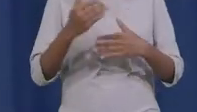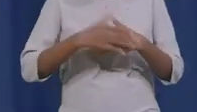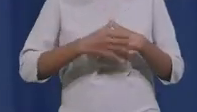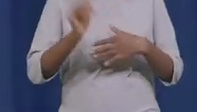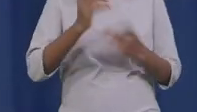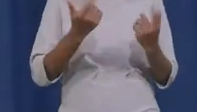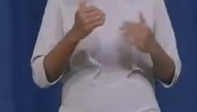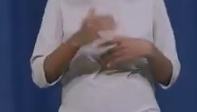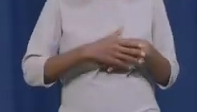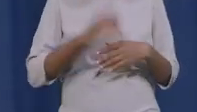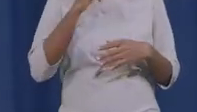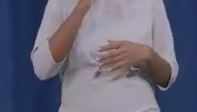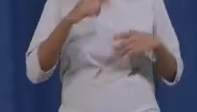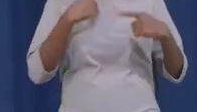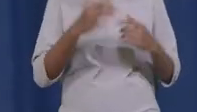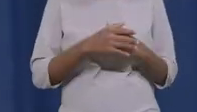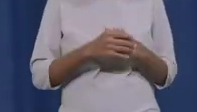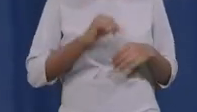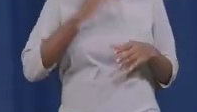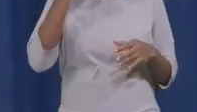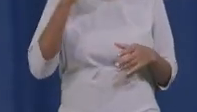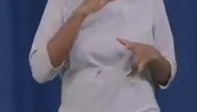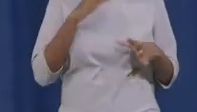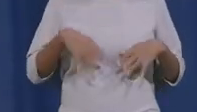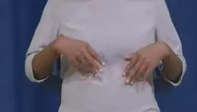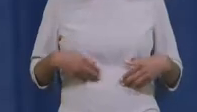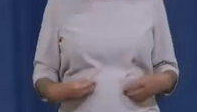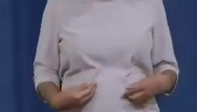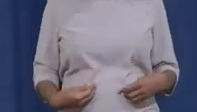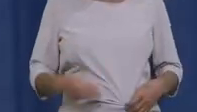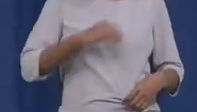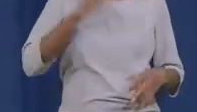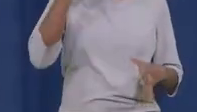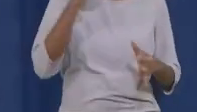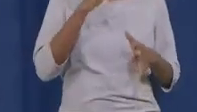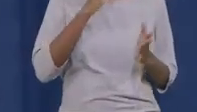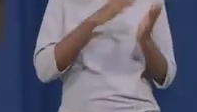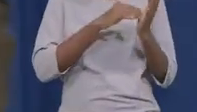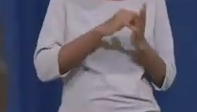Quand ils sont revenus, il n'a pas dit, ah, je sais que tu es fatigué.